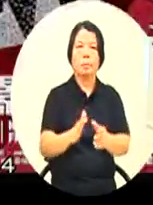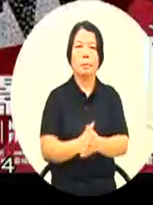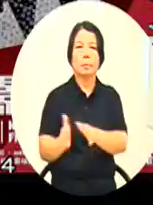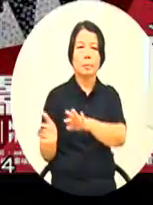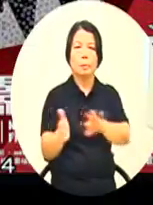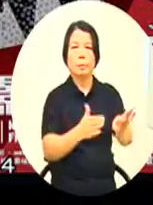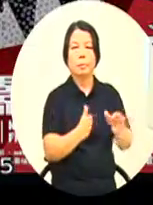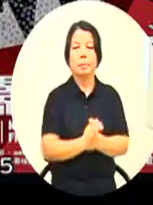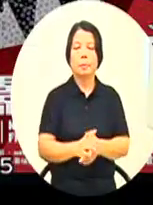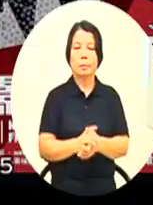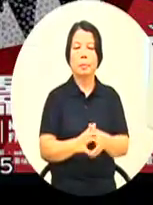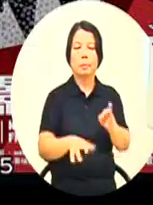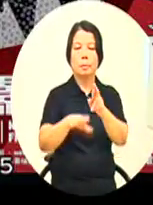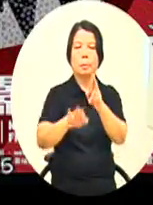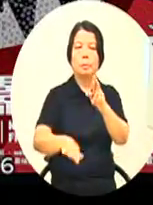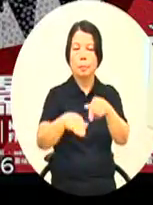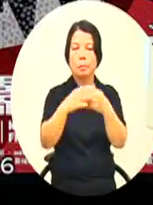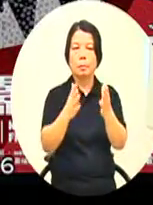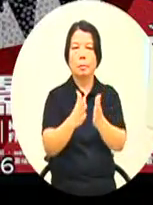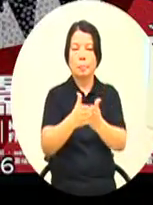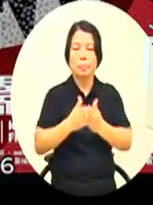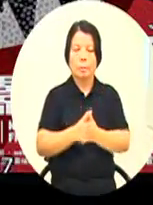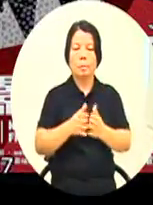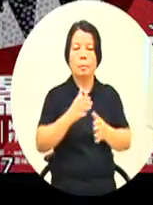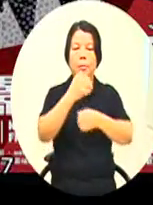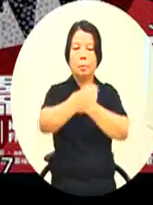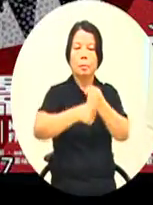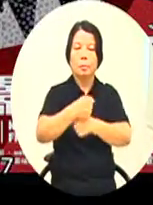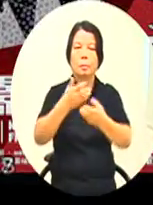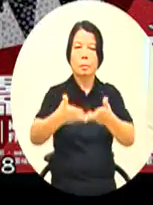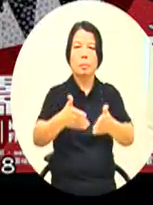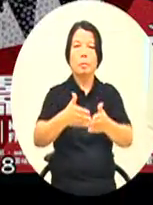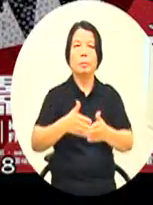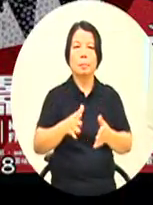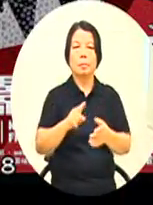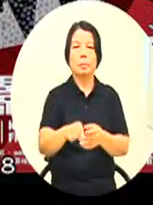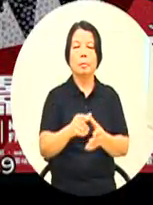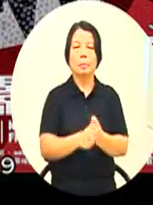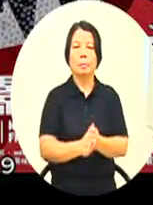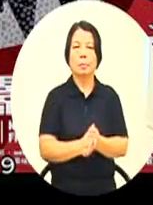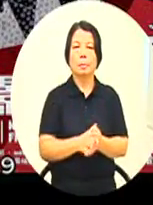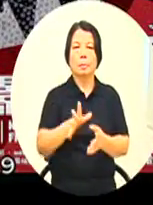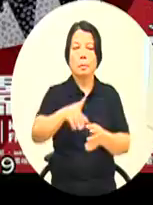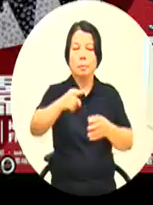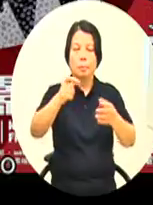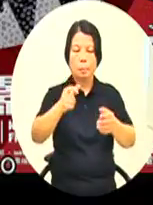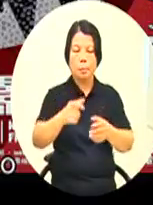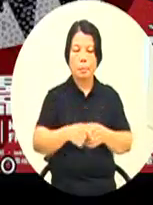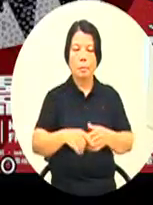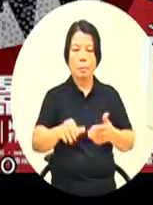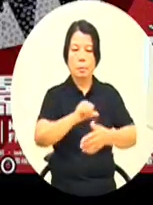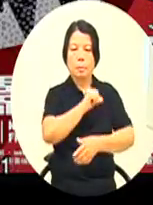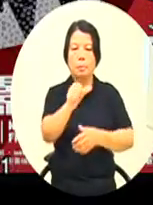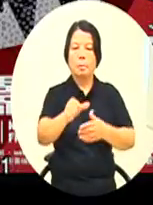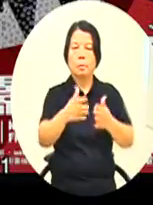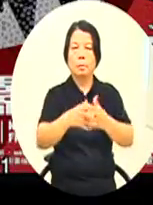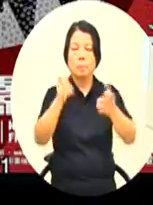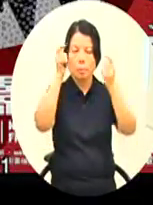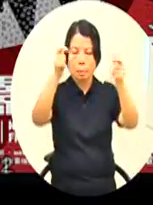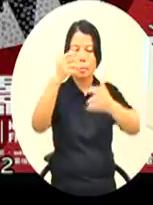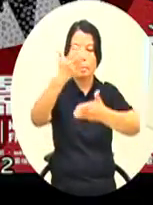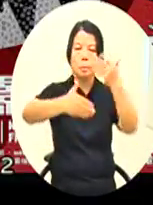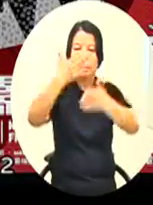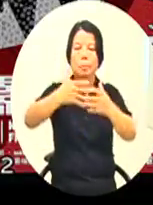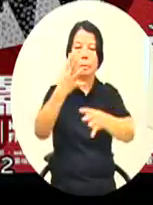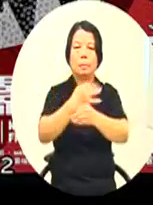是我们年底要登场的一些重大的活动哦。首先登场的是 在这个礼拜五会登场的高雄电影节。